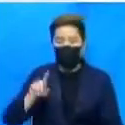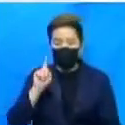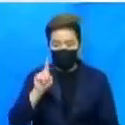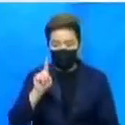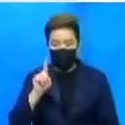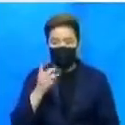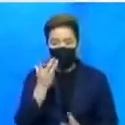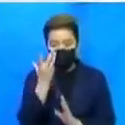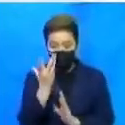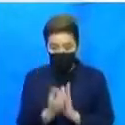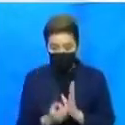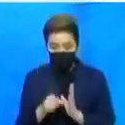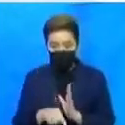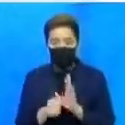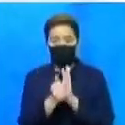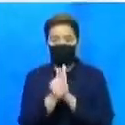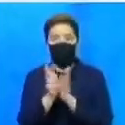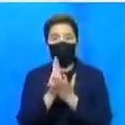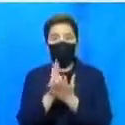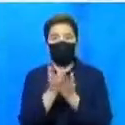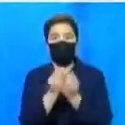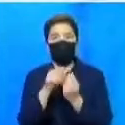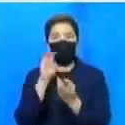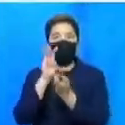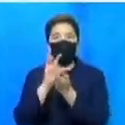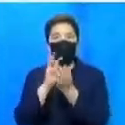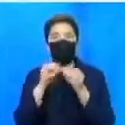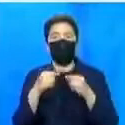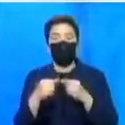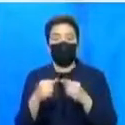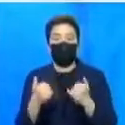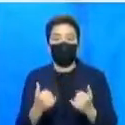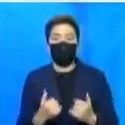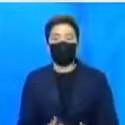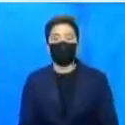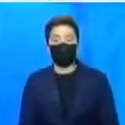และใช้หลักที่เหลือในการออกรางวัลเลขท้าย6ตัวต่อไปค่ะ